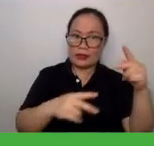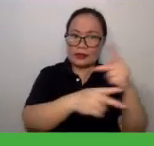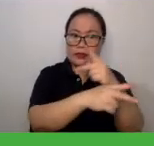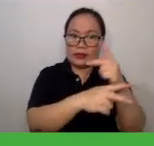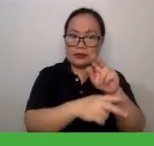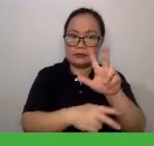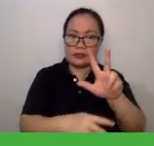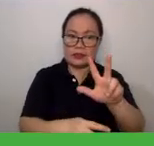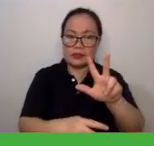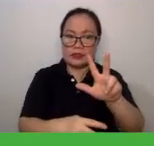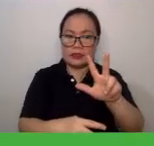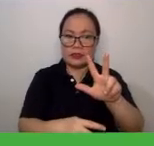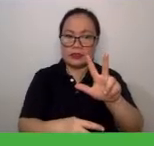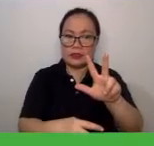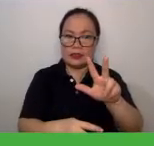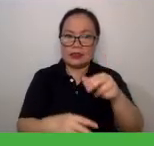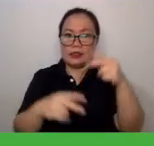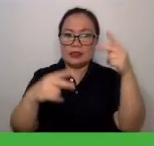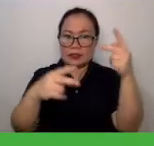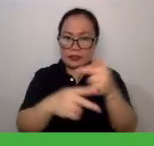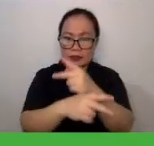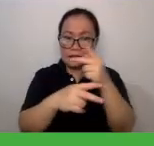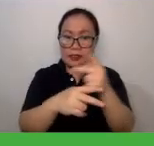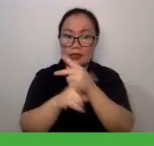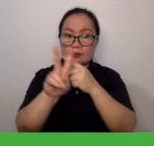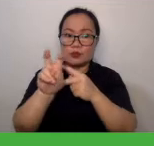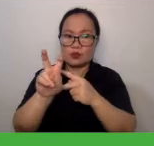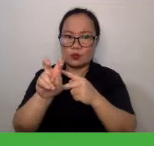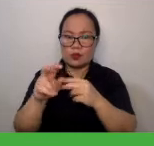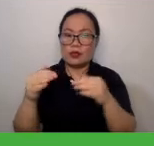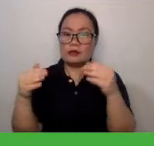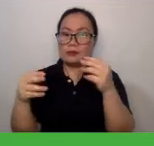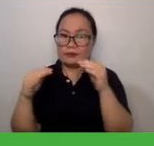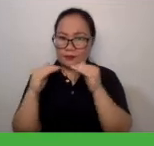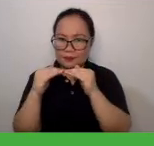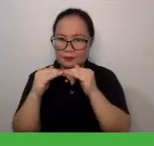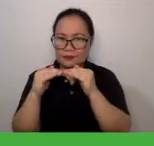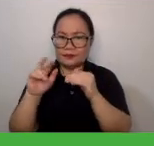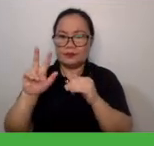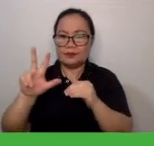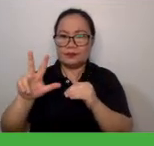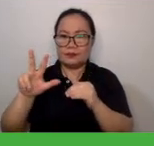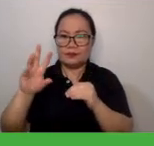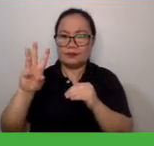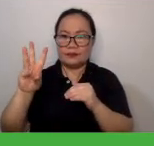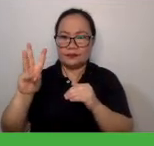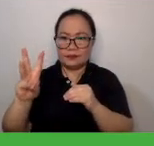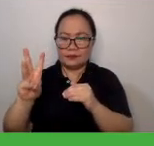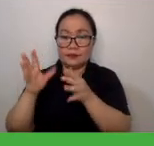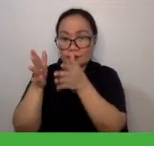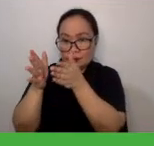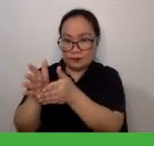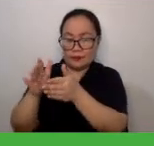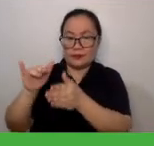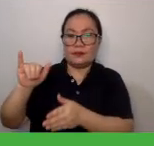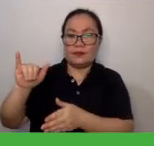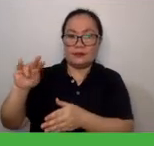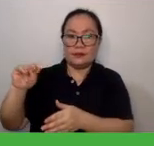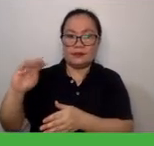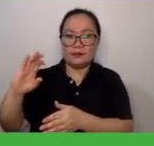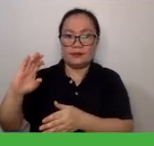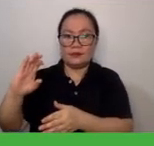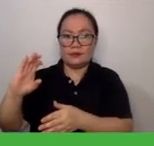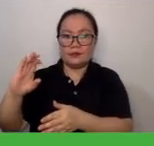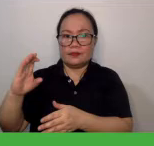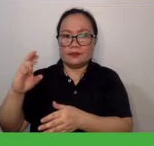ng naiwan, 1 times 3 times 12. So, ito po siya, 1 times 3 times 12